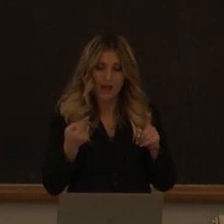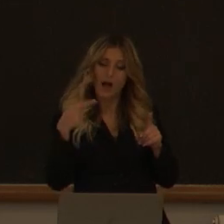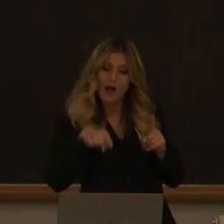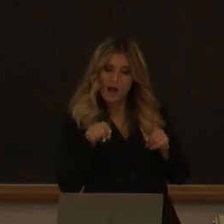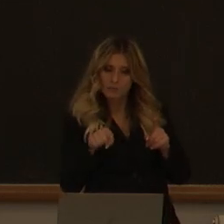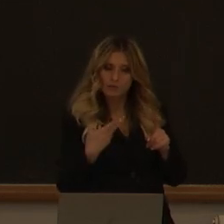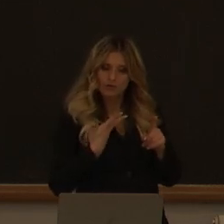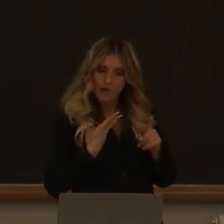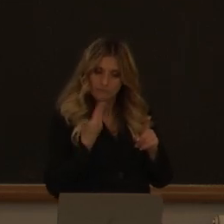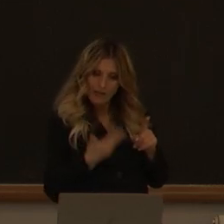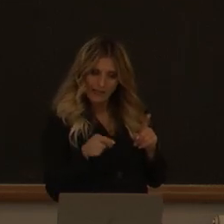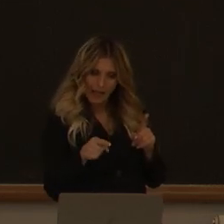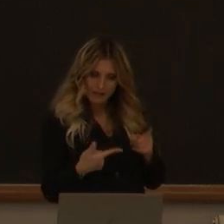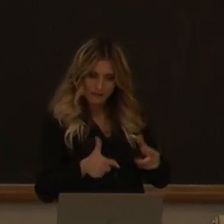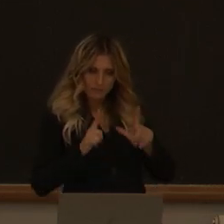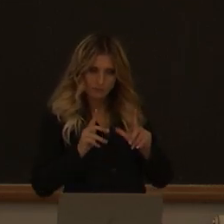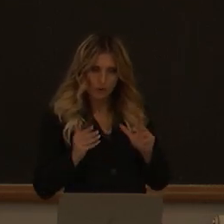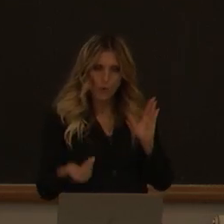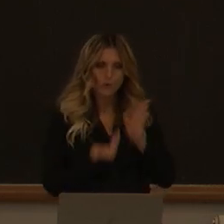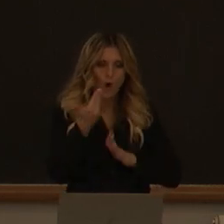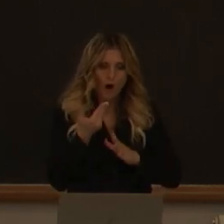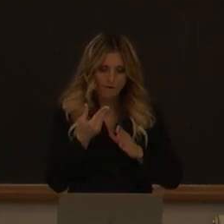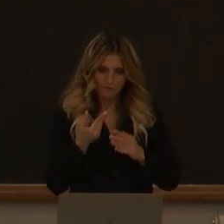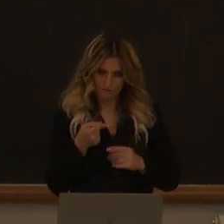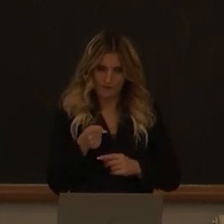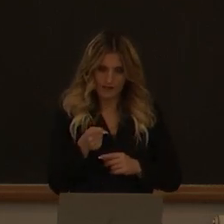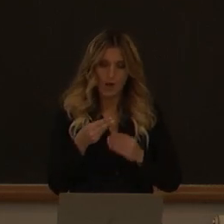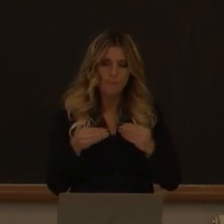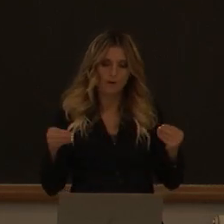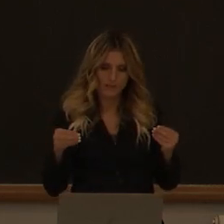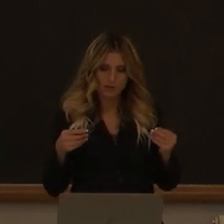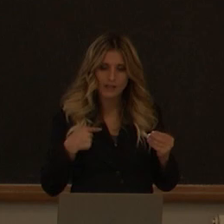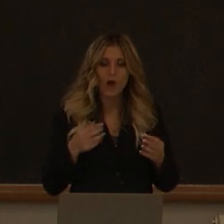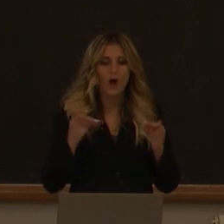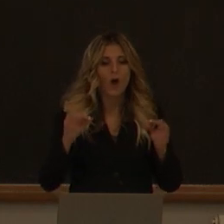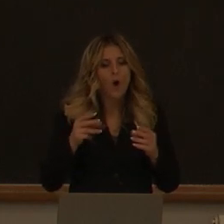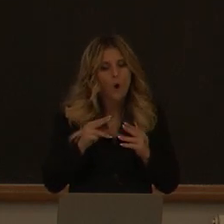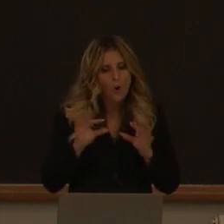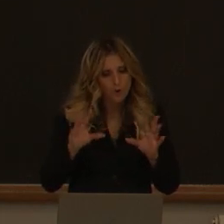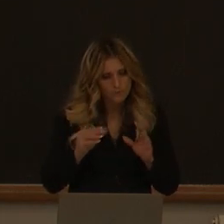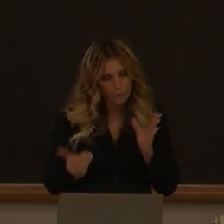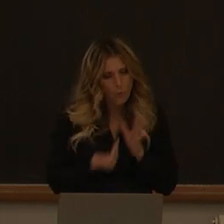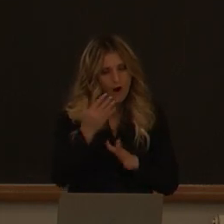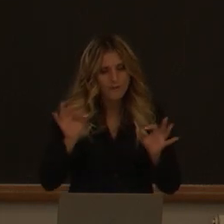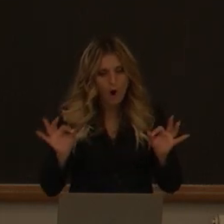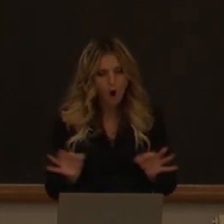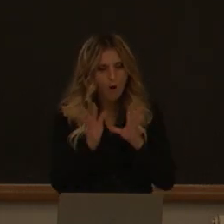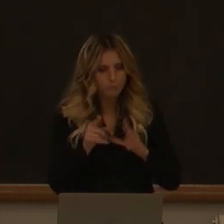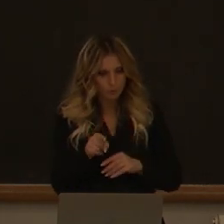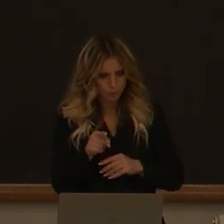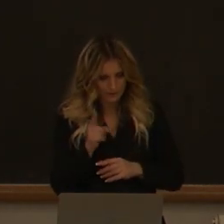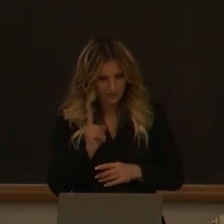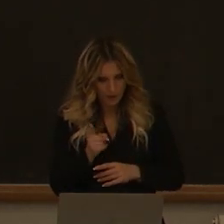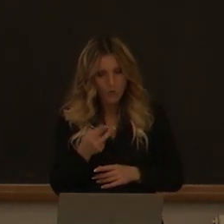delle nuove opportunità a queste figure professionali. E queste nuove opportunità, ovviamente, perché si è visto che